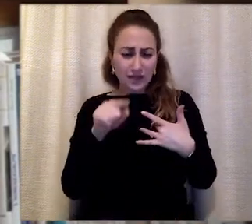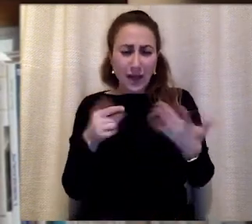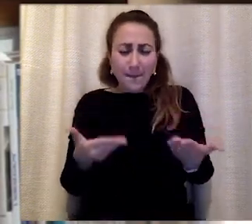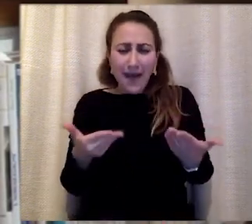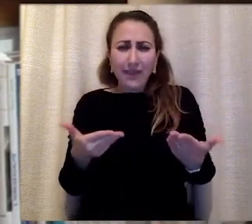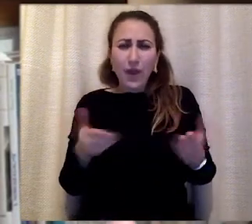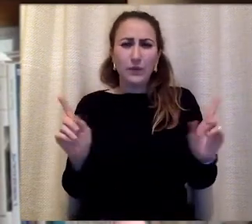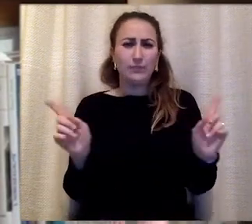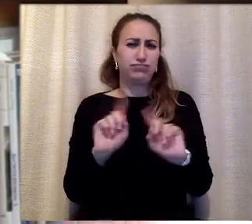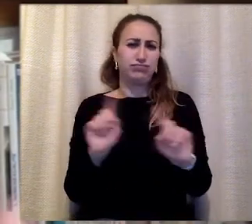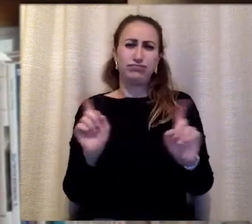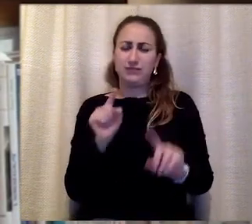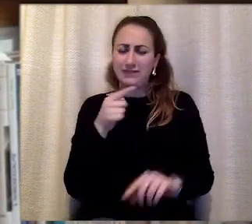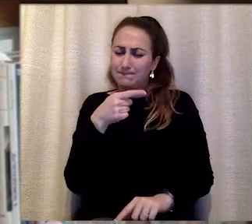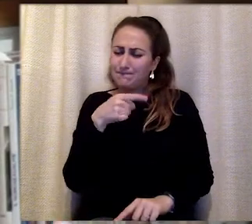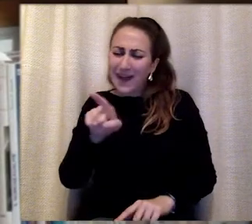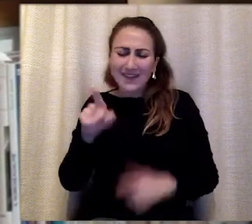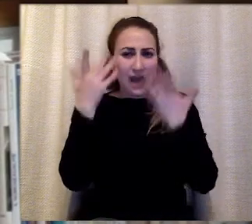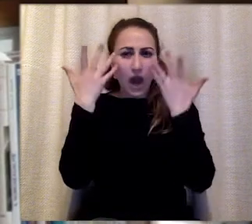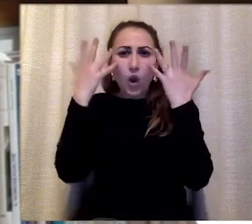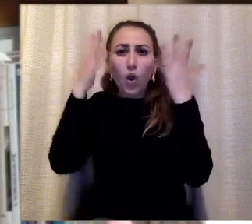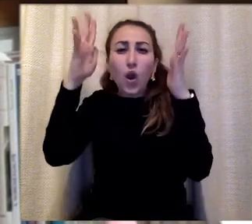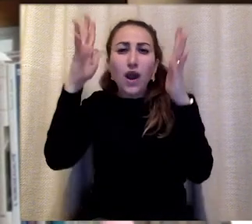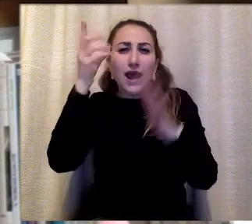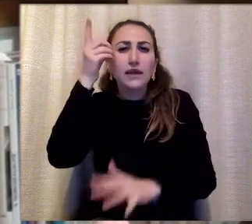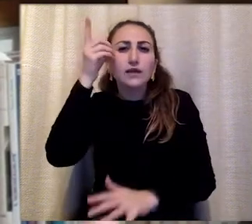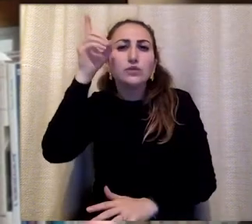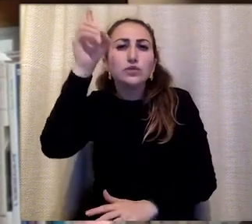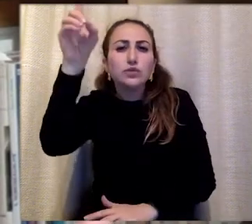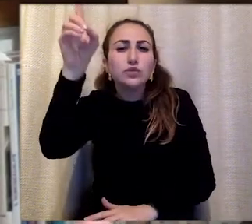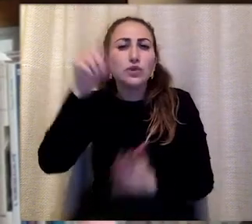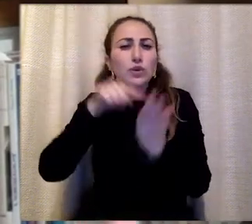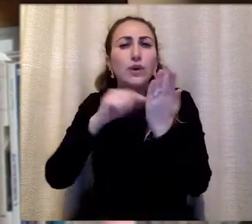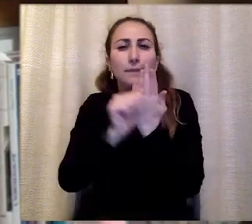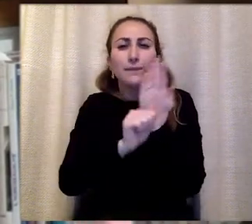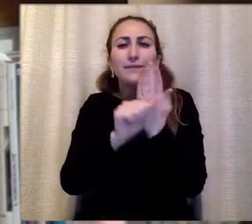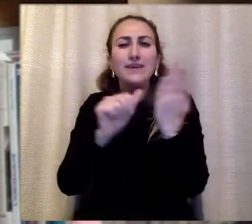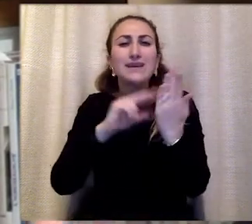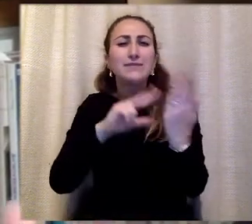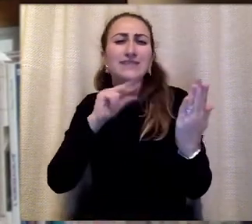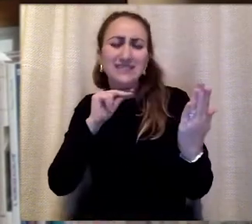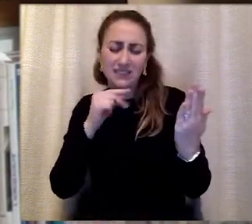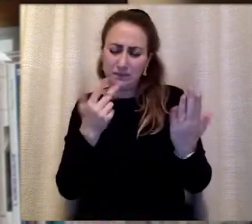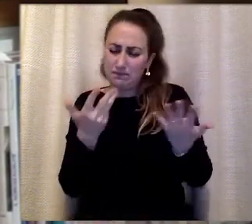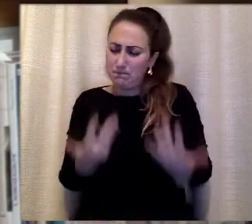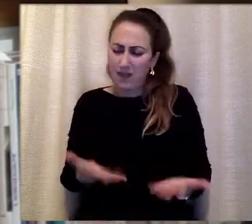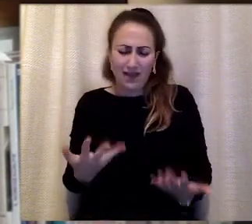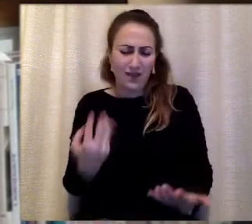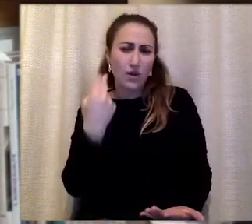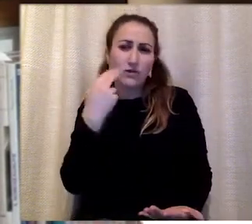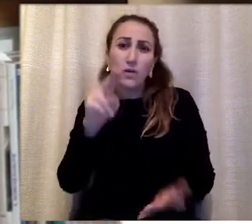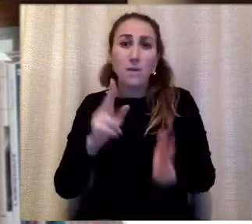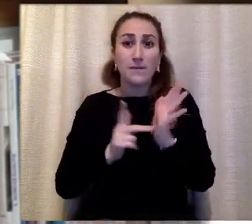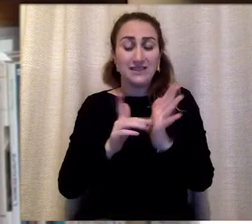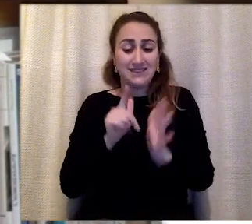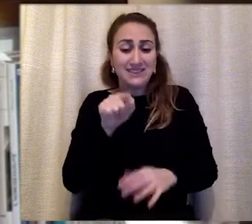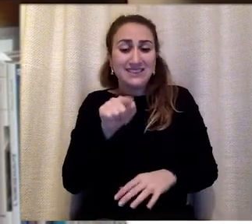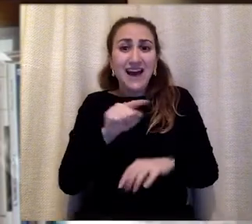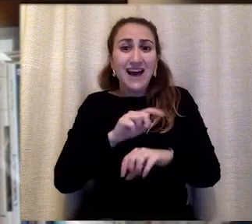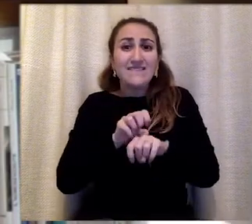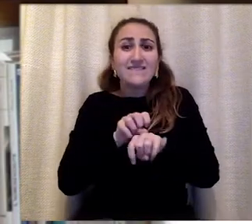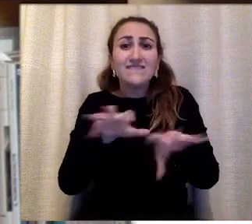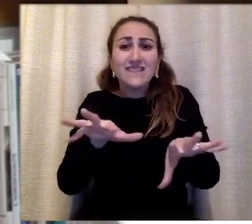touche le bon et le méchant. Elle touche, j'allais dire, tous les habitants de la terre. Et si on